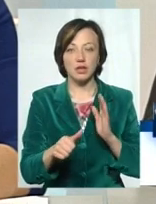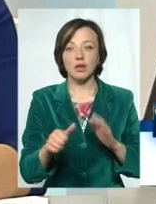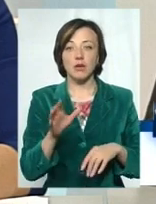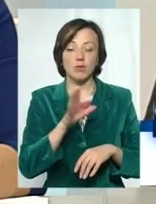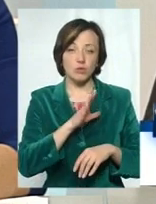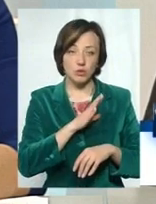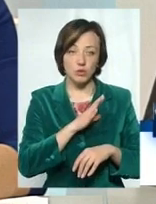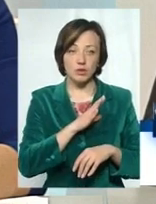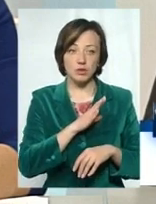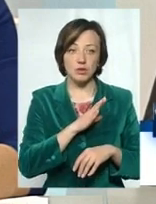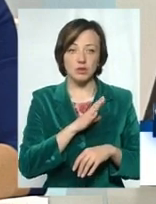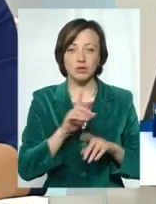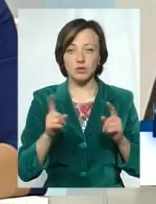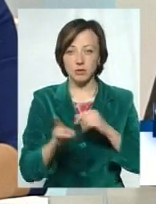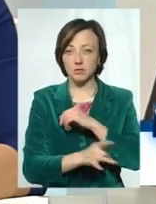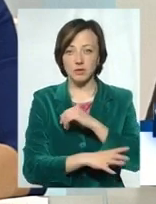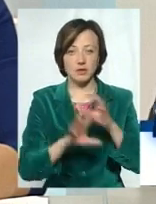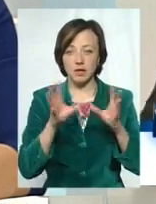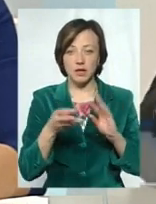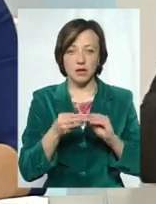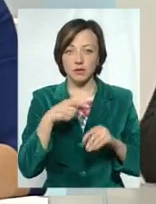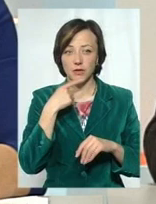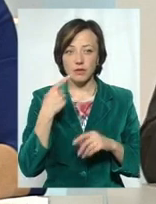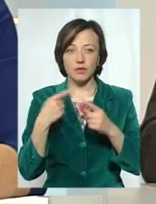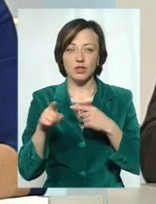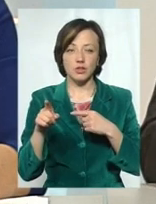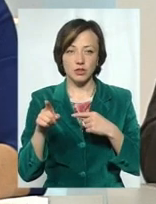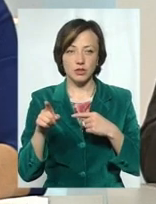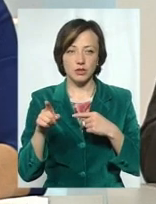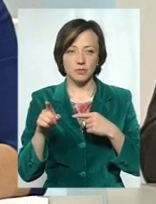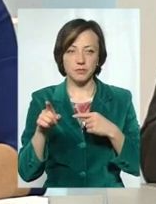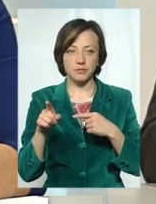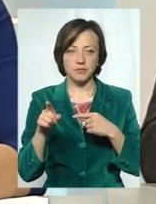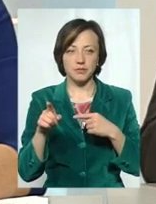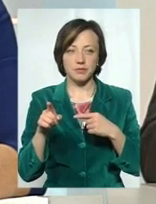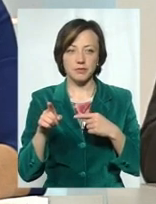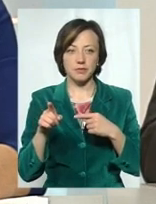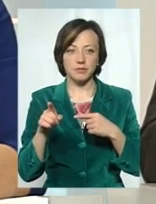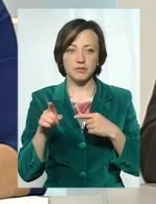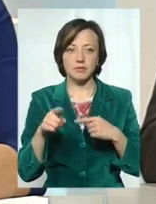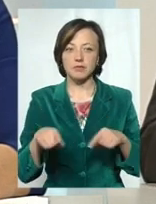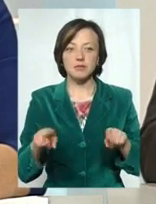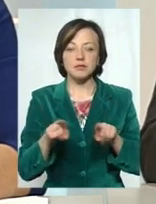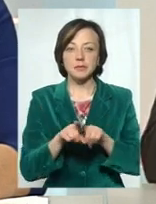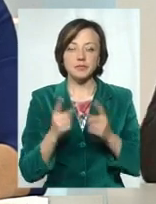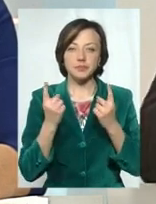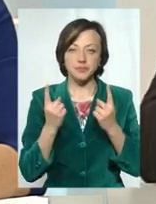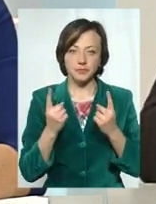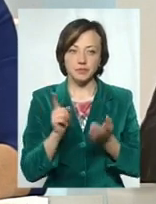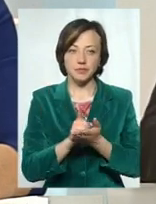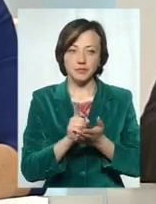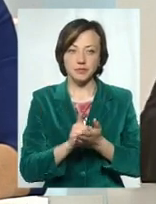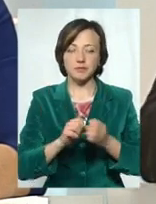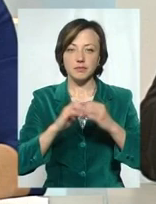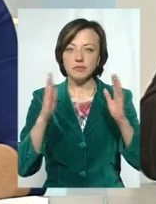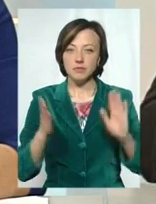були за межею бідності, тут взагалі, то в інших не така велика пенсія. В